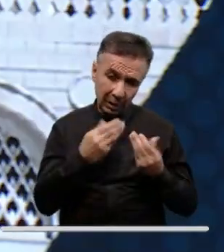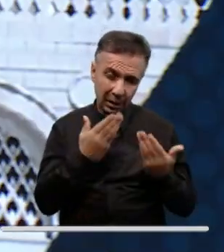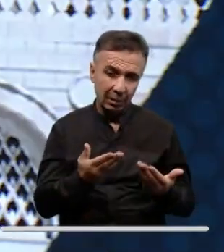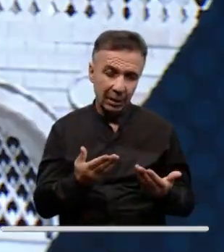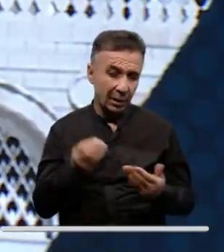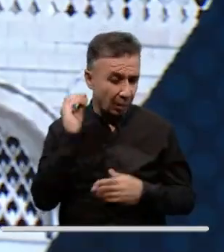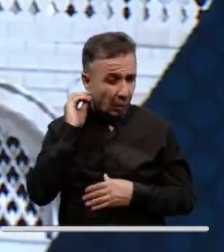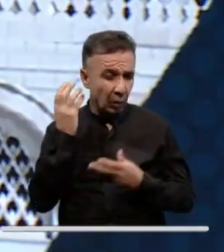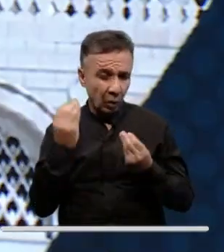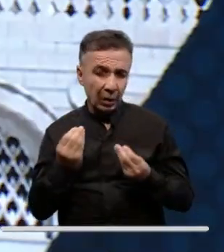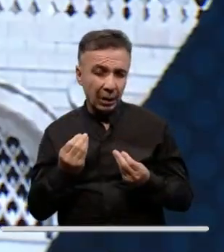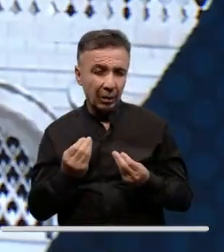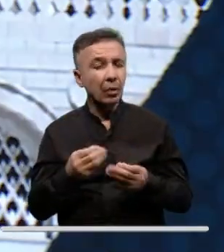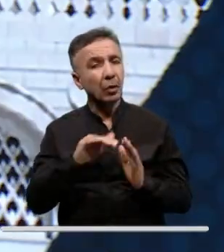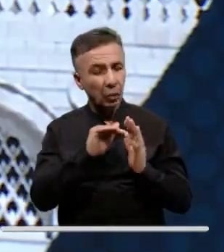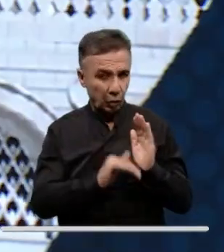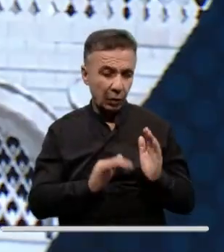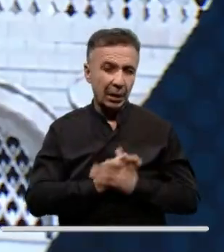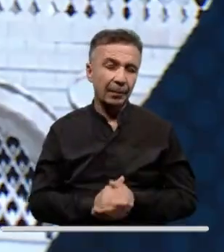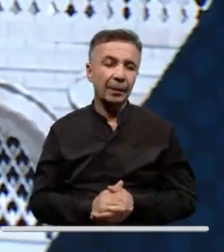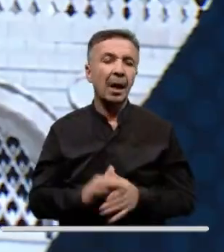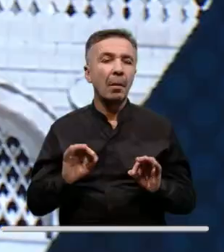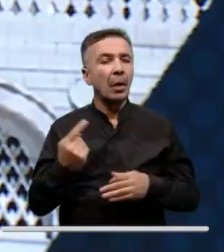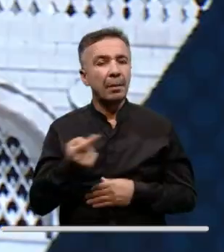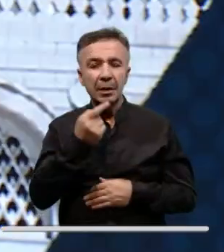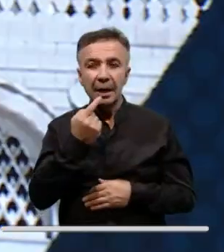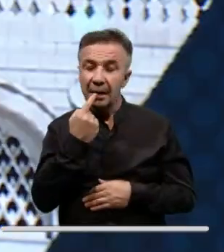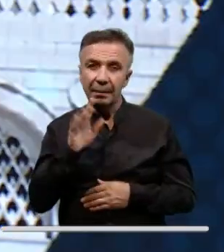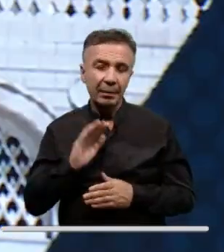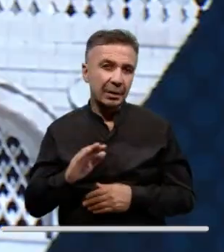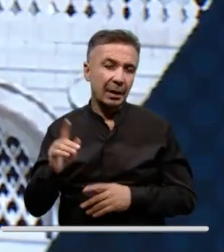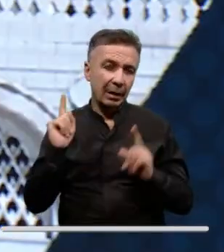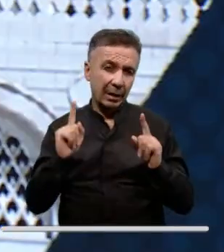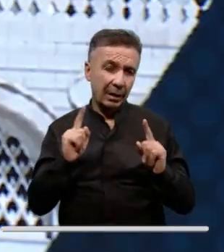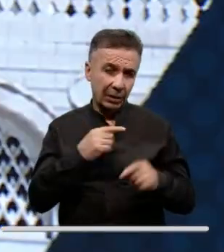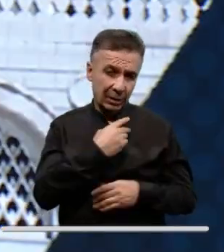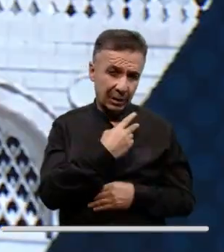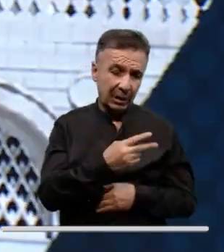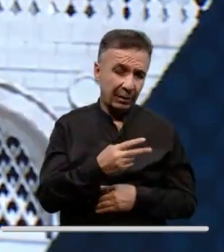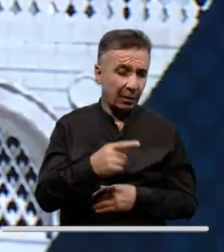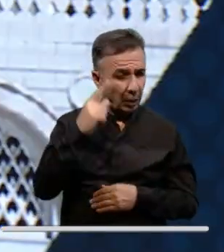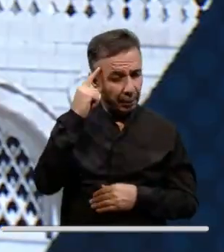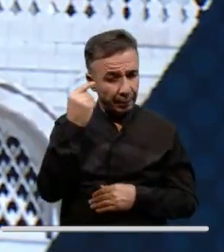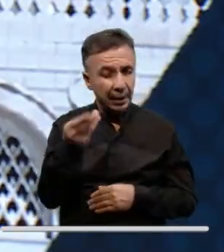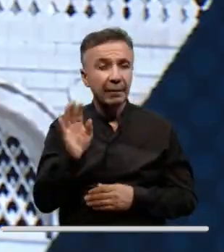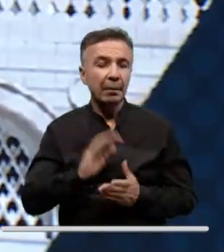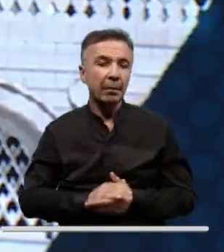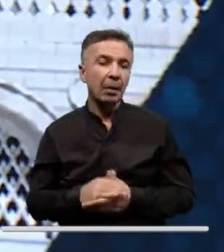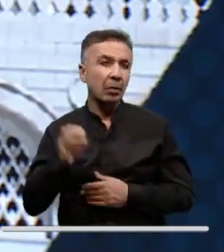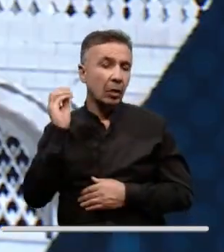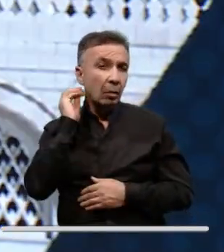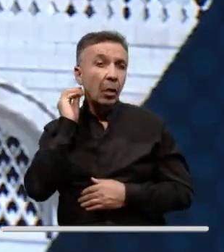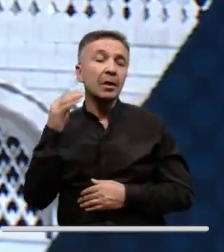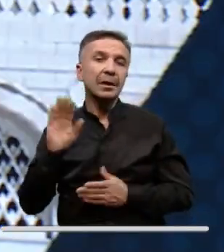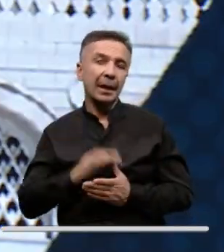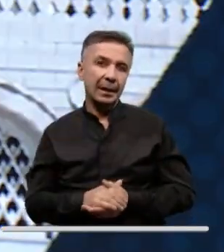borç olarak onu düşer ama böyle bir şey dememiş karşı tarafa da böyle bir E Bilgi vermemişse bu boş değildir